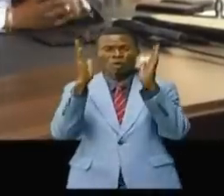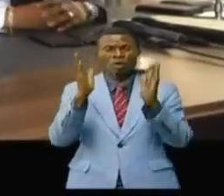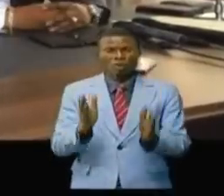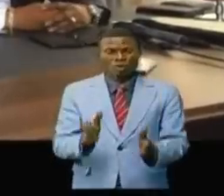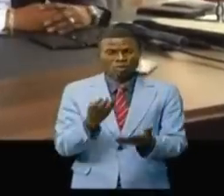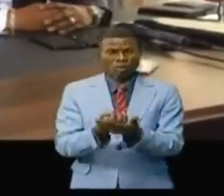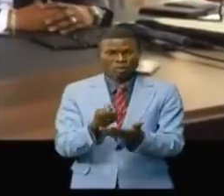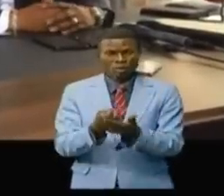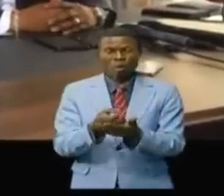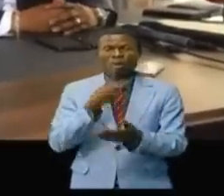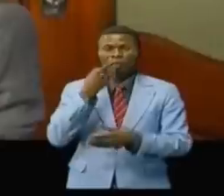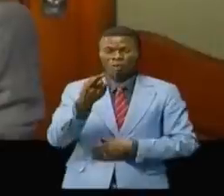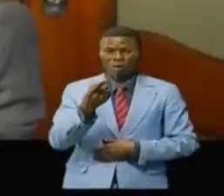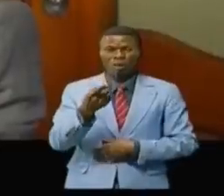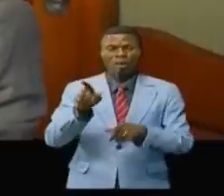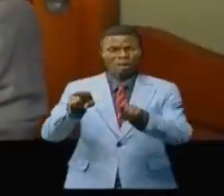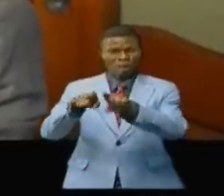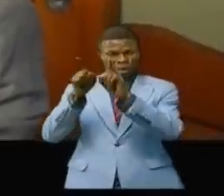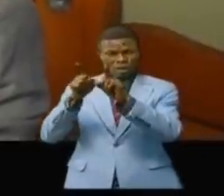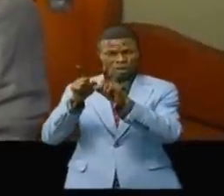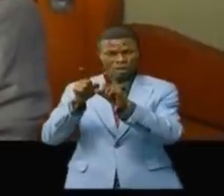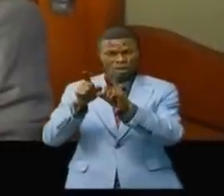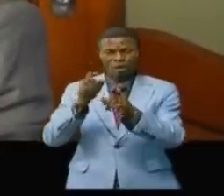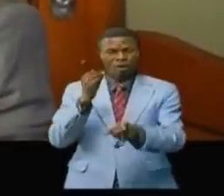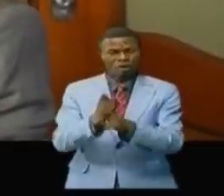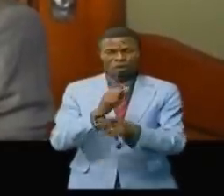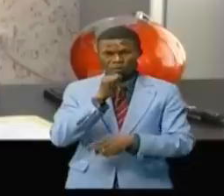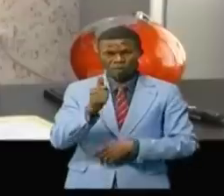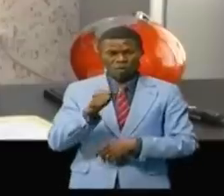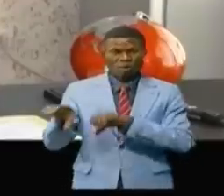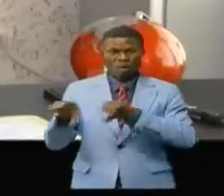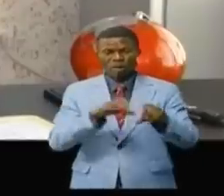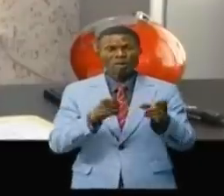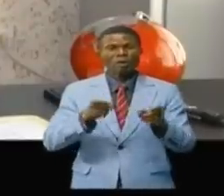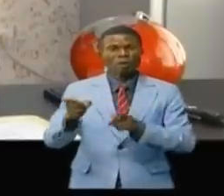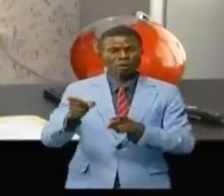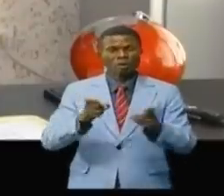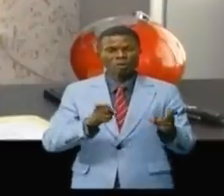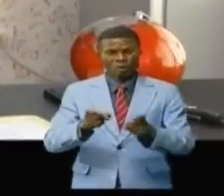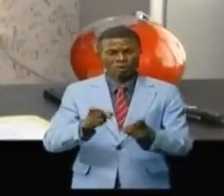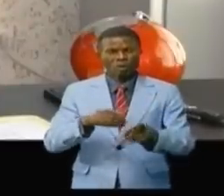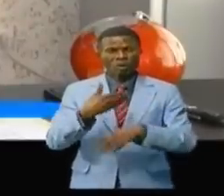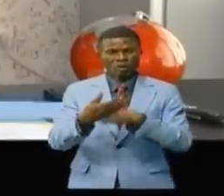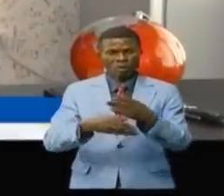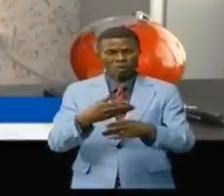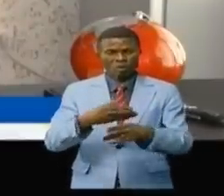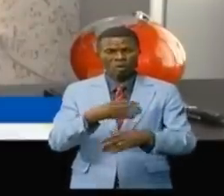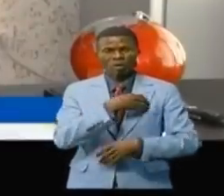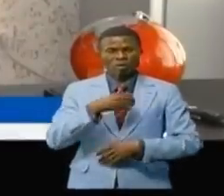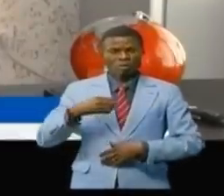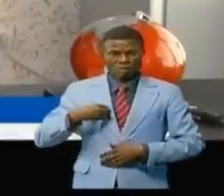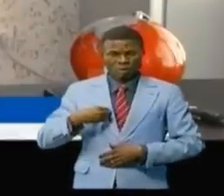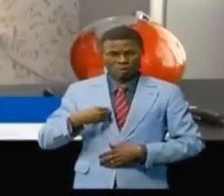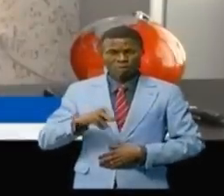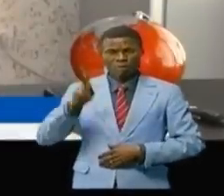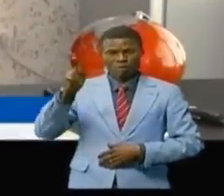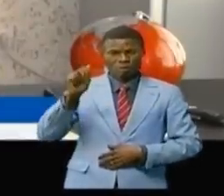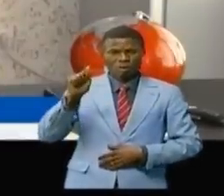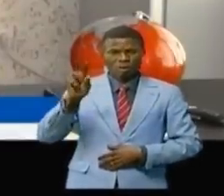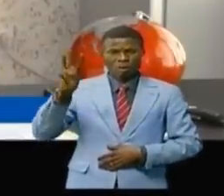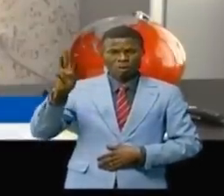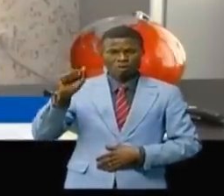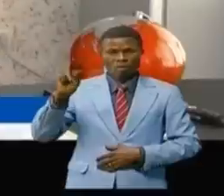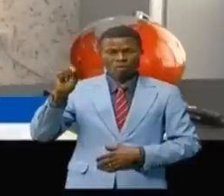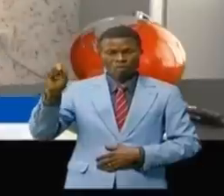économiques, évoquant un emprunt qui n'en est pas un. Les actes de gestion qui sont posés par Mme Kawanda